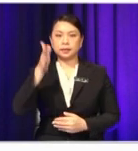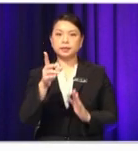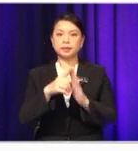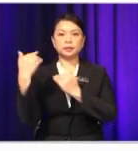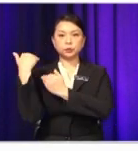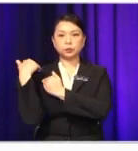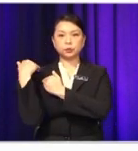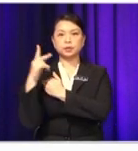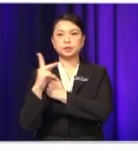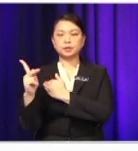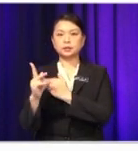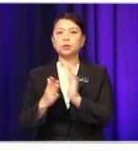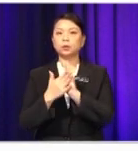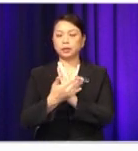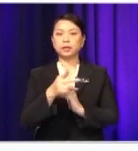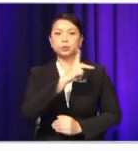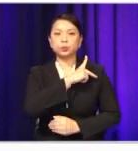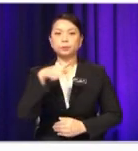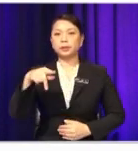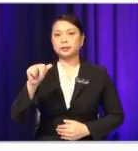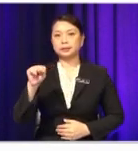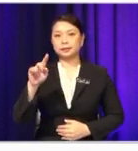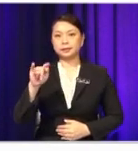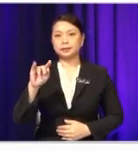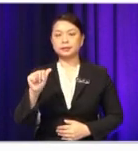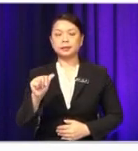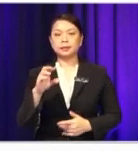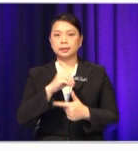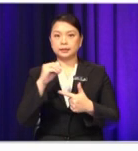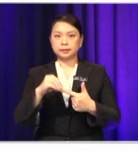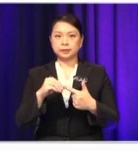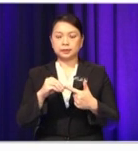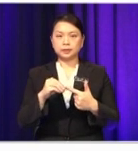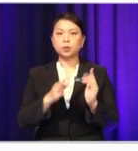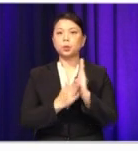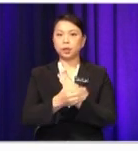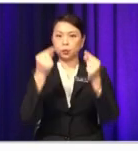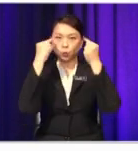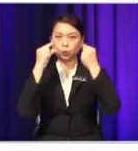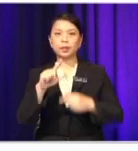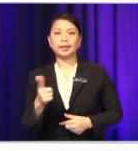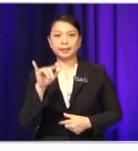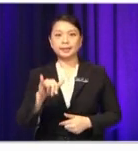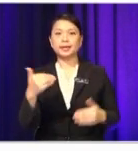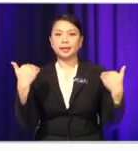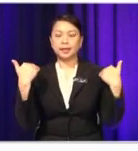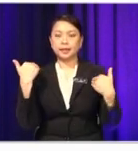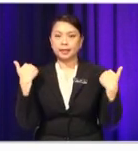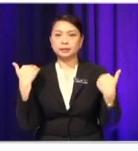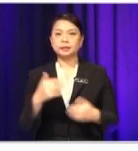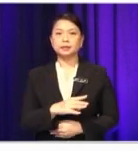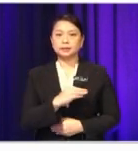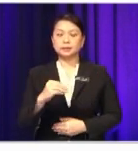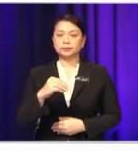kanan mata pelajaran, oleh ketua panitia sendiri ataupun oleh guru-guru lain yang ada. Ini yang